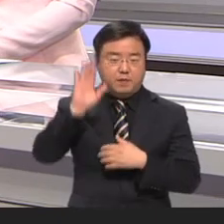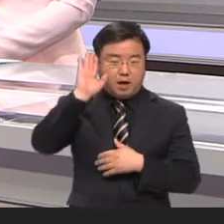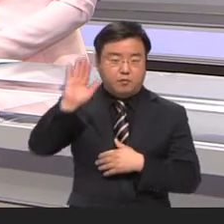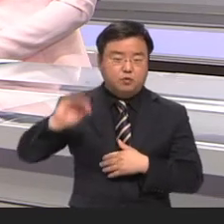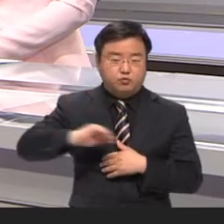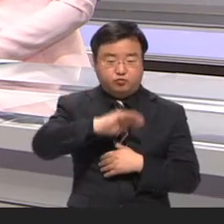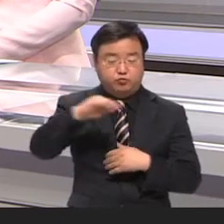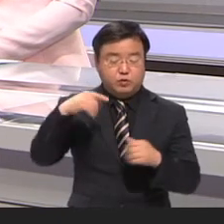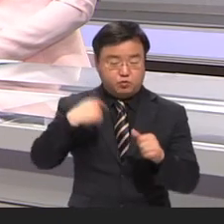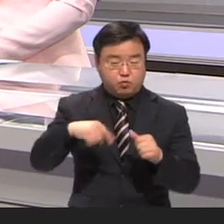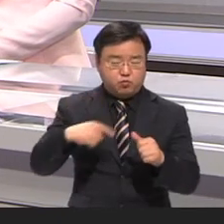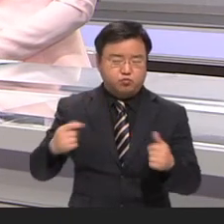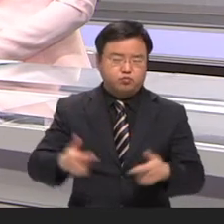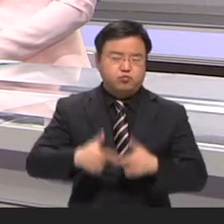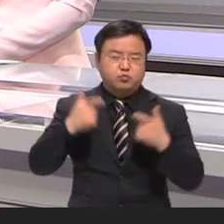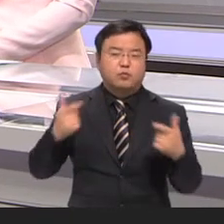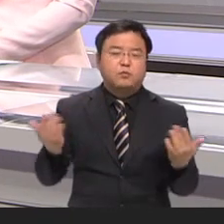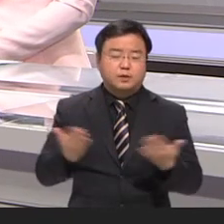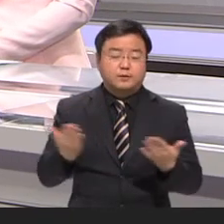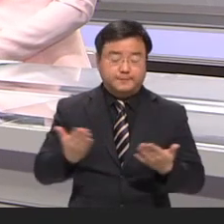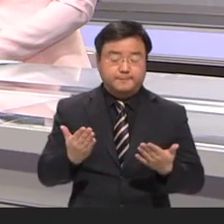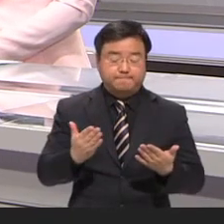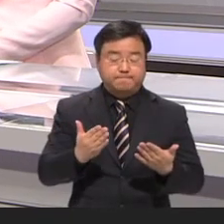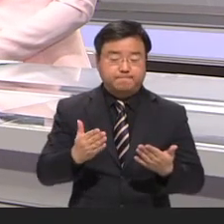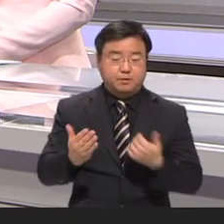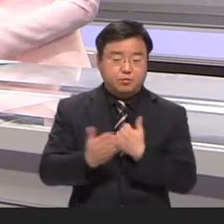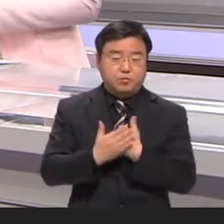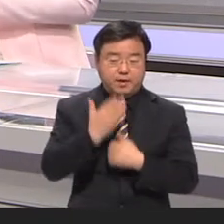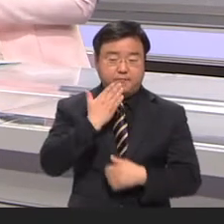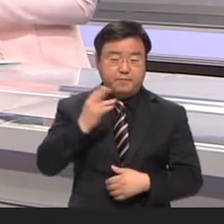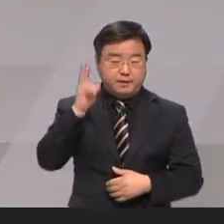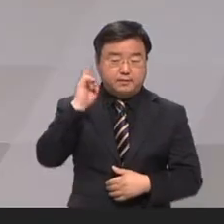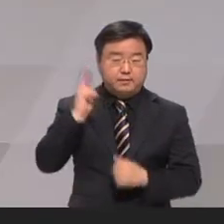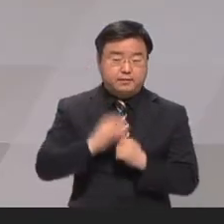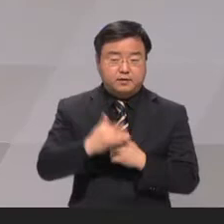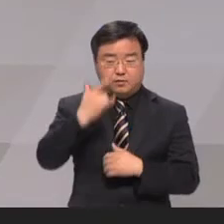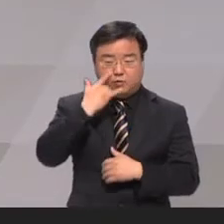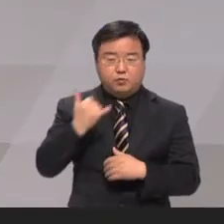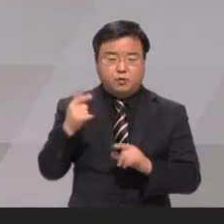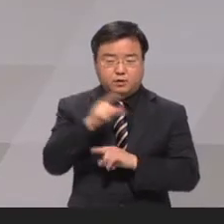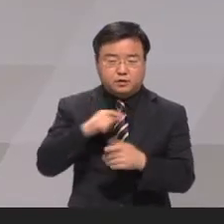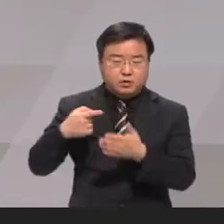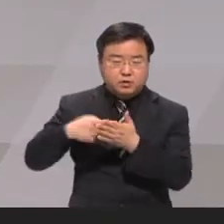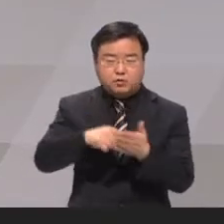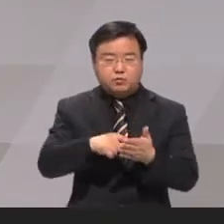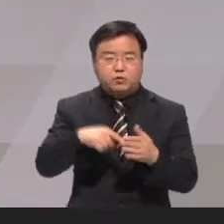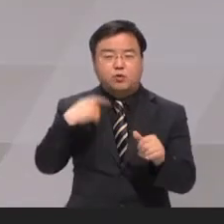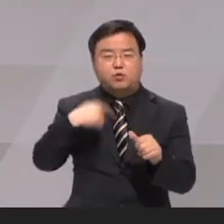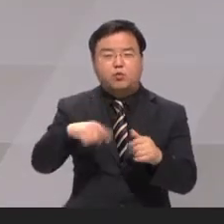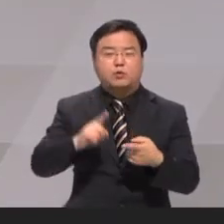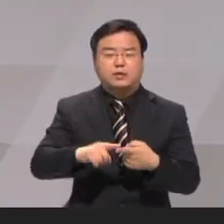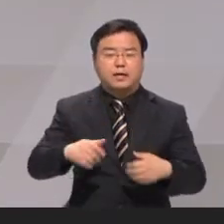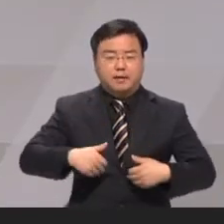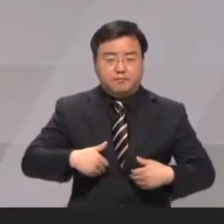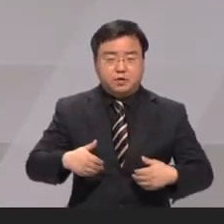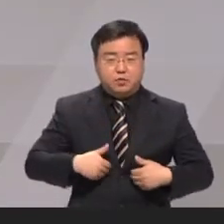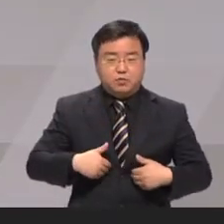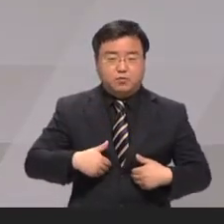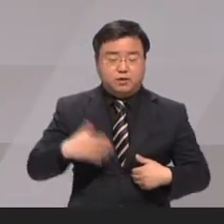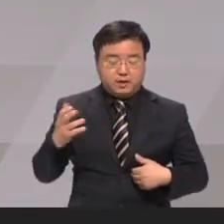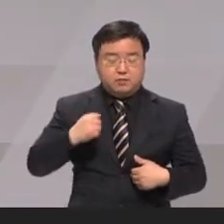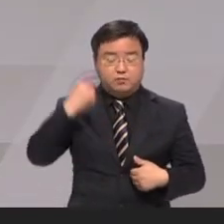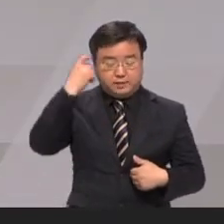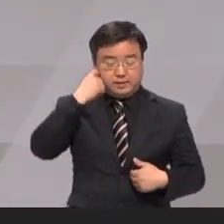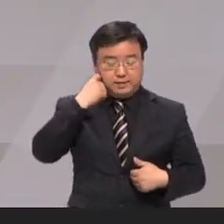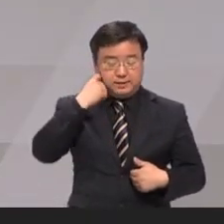부모 교육 활성화 방안에도 참고를 할 수가 있을 것 같습니다. 네, 좀 부모들도 적극적으로 이런 교육의 필요성에 대해서 좀 체감했으면